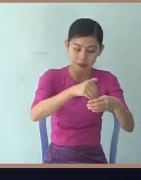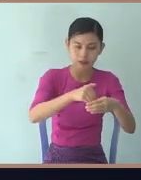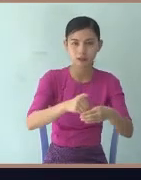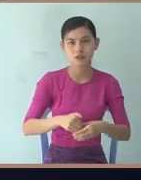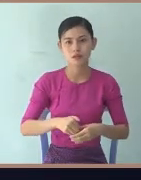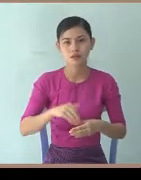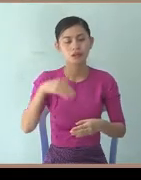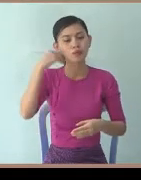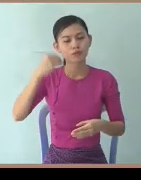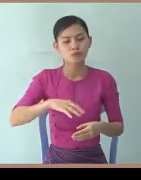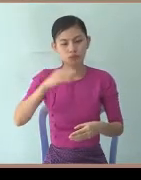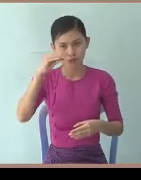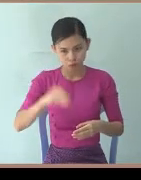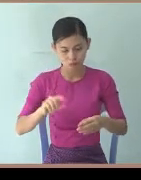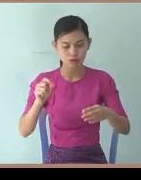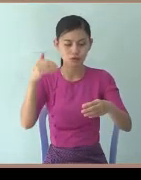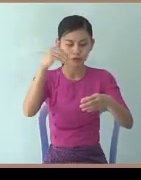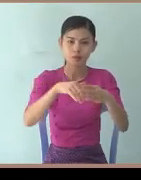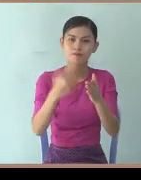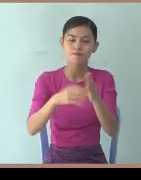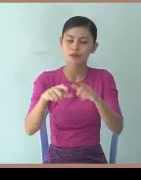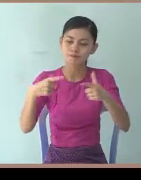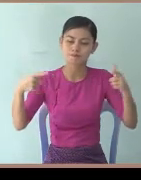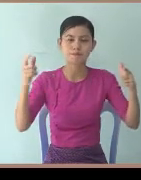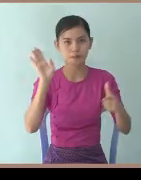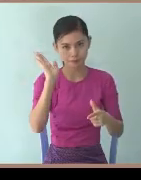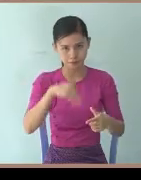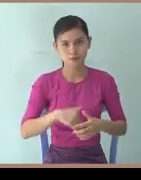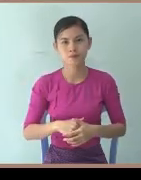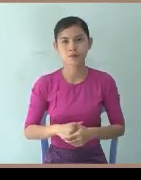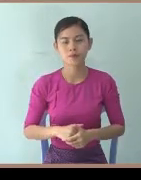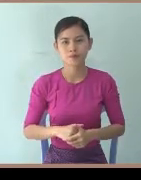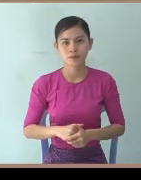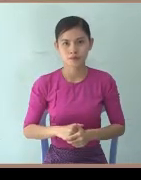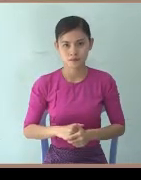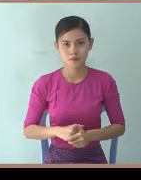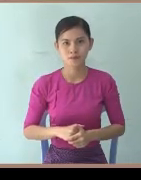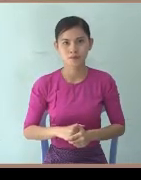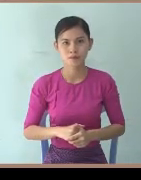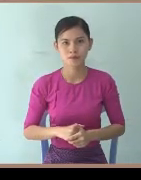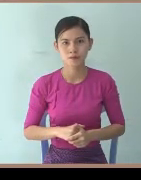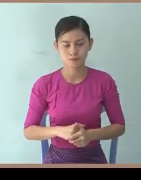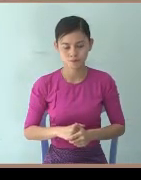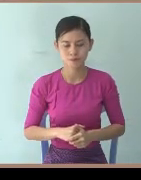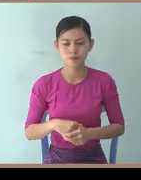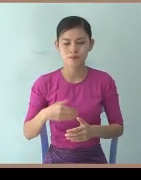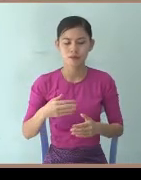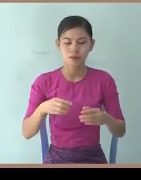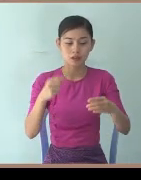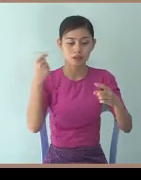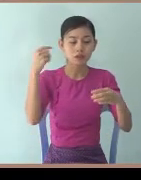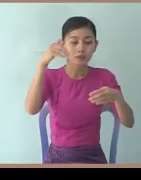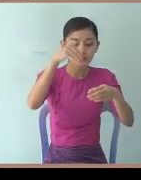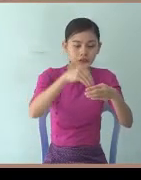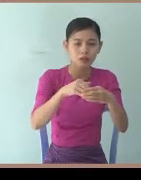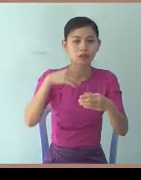င်လူငယ်တွေရဲ့အလုတ်ကံအခွင့်အလမ်းအရန်ကိုမြင့်တက်လာပါမယ်ဒါကကျွန်တော်တို့တကယ်ကို